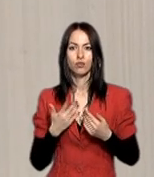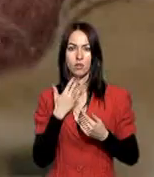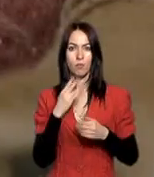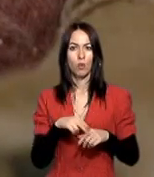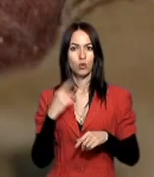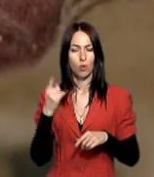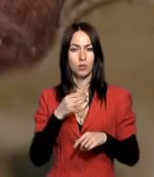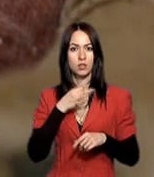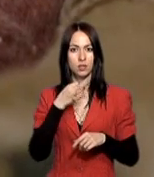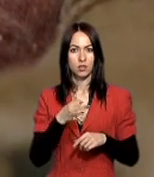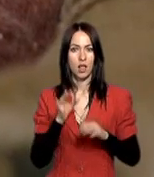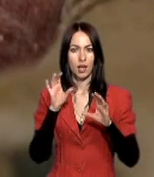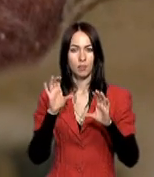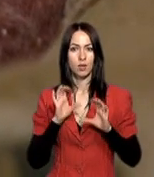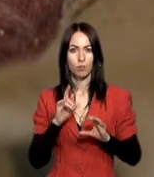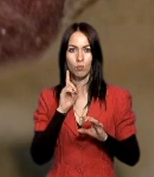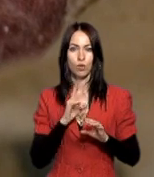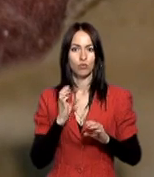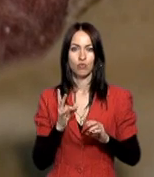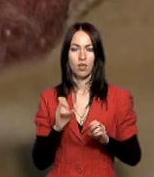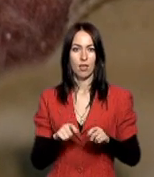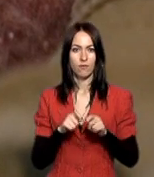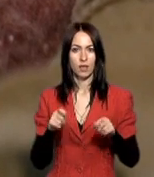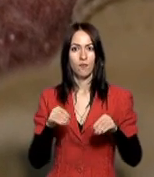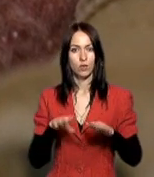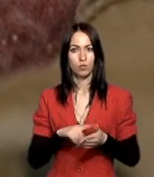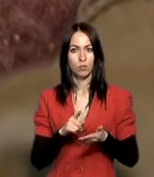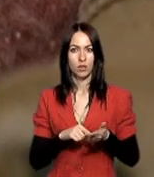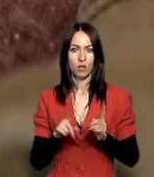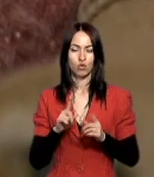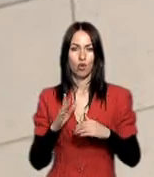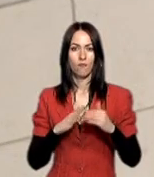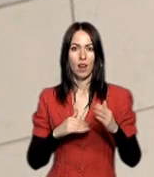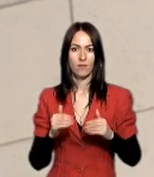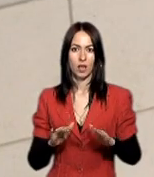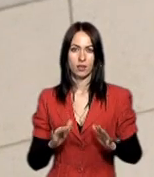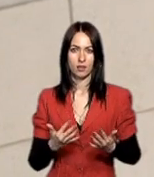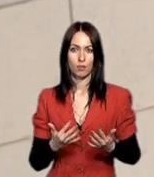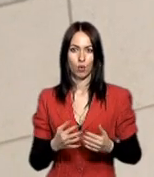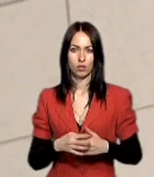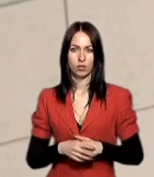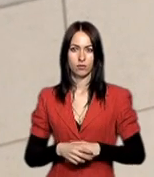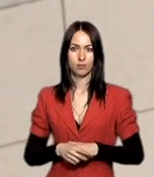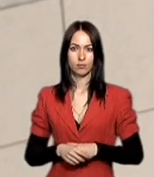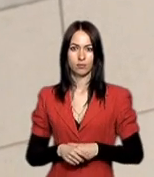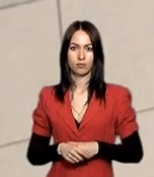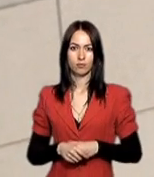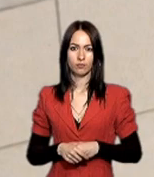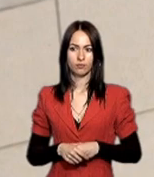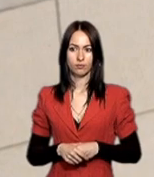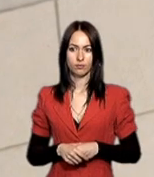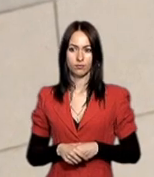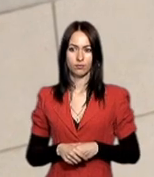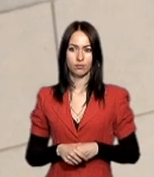Оксана Калмикова каже, кримінального провадження ще не відкривали, вирішують питання щодо кваліфікації події. Дар'я Рудаченко та Юлія Бондарєва. Новини